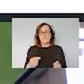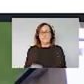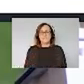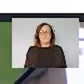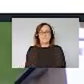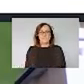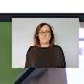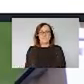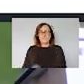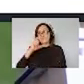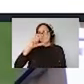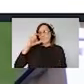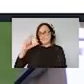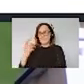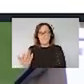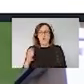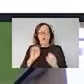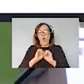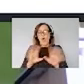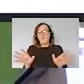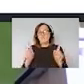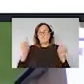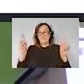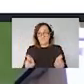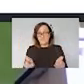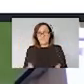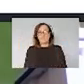webinar CC i oczywiście wystartujemy.